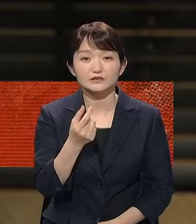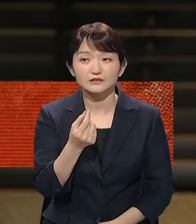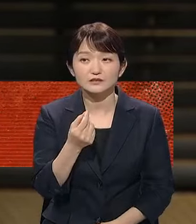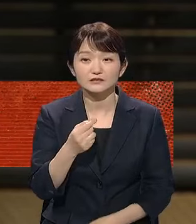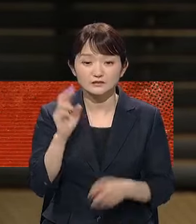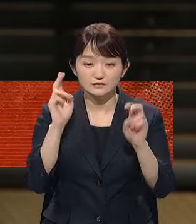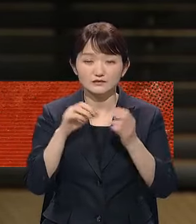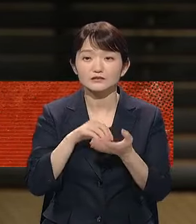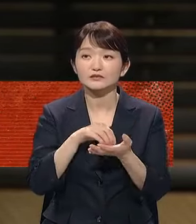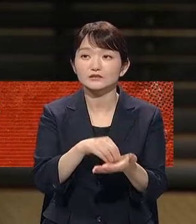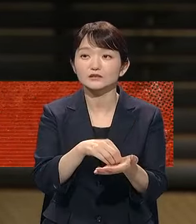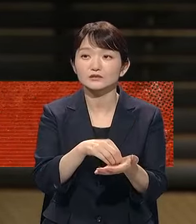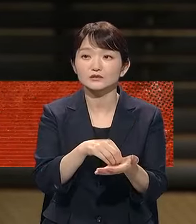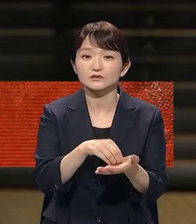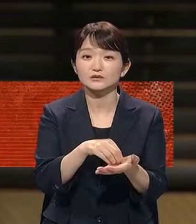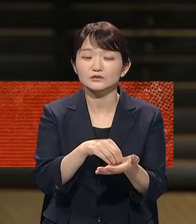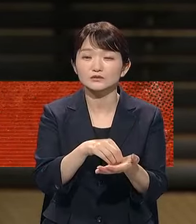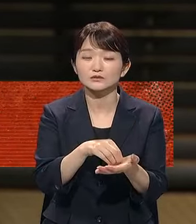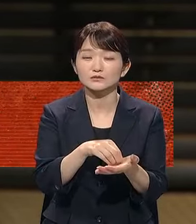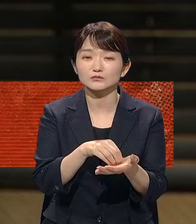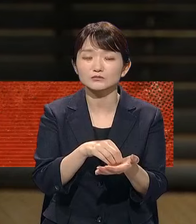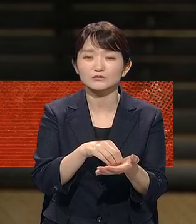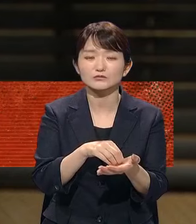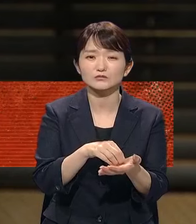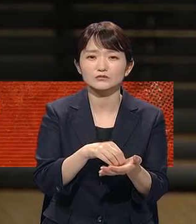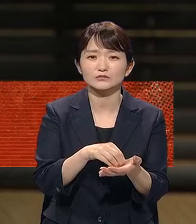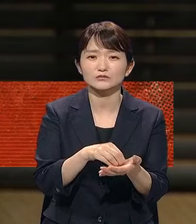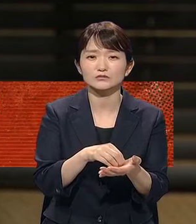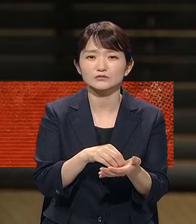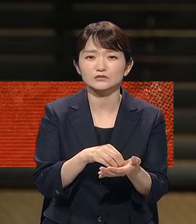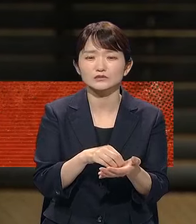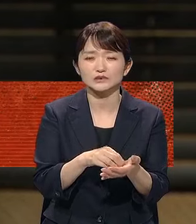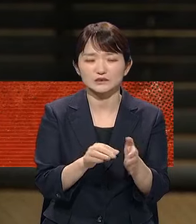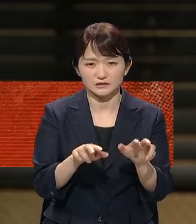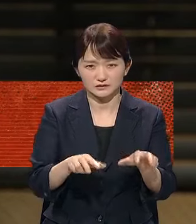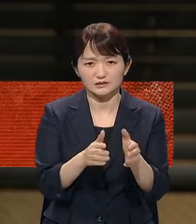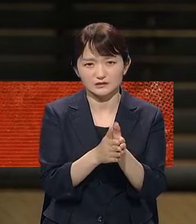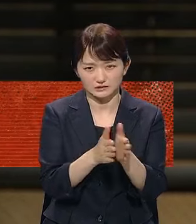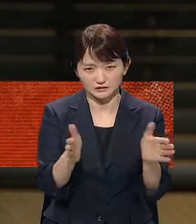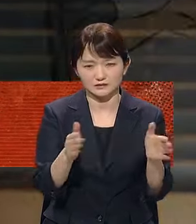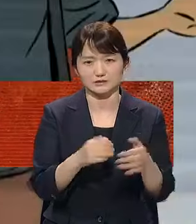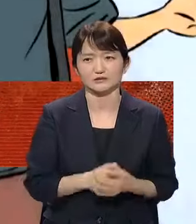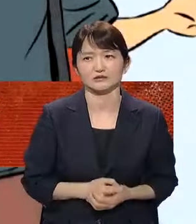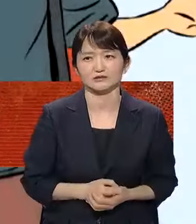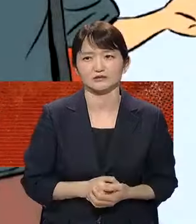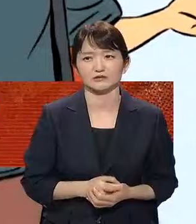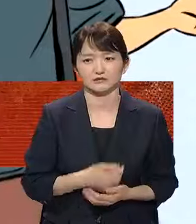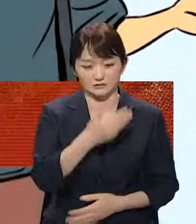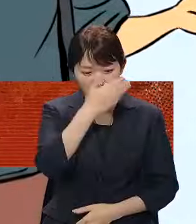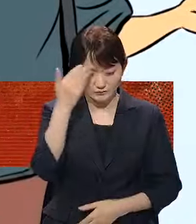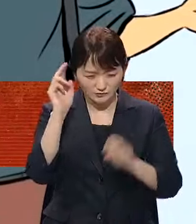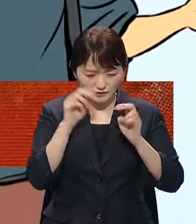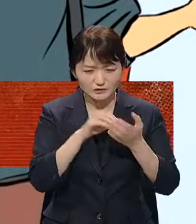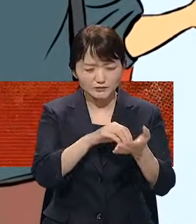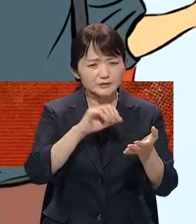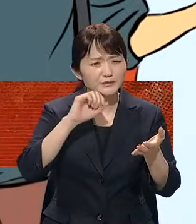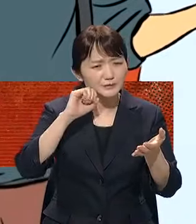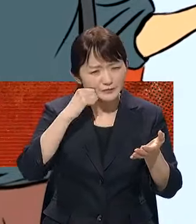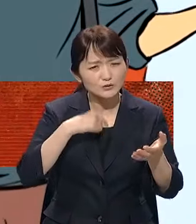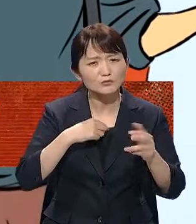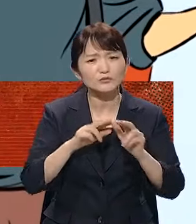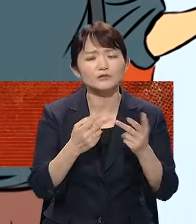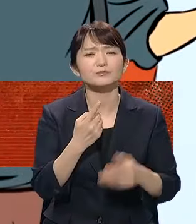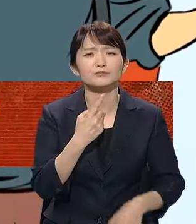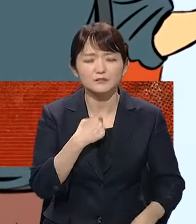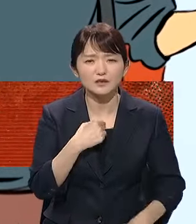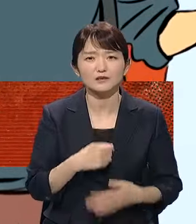취업하신지 얼마 안 되고 요즘 젊은이들이 취업하기 어렵다라는 얘기를 늘 뉴스 나오고 본인도 직접 겪었을 텐데 게다가 한